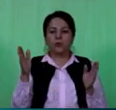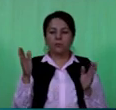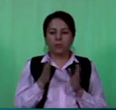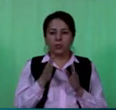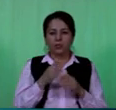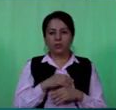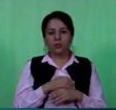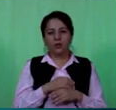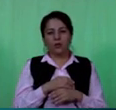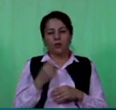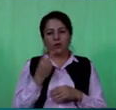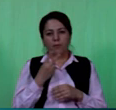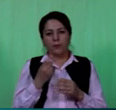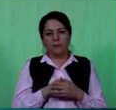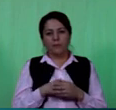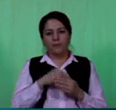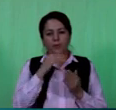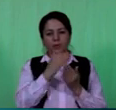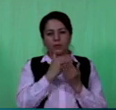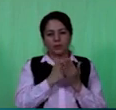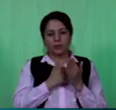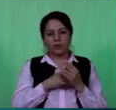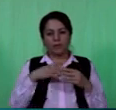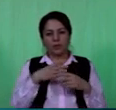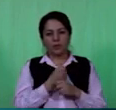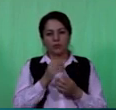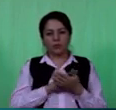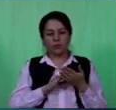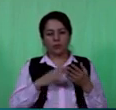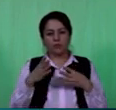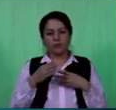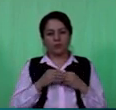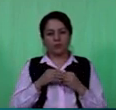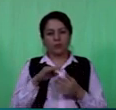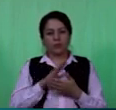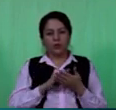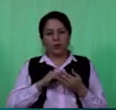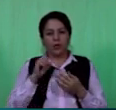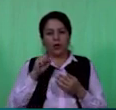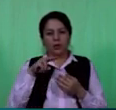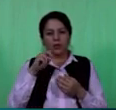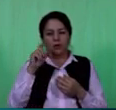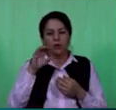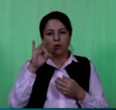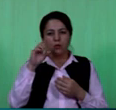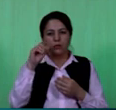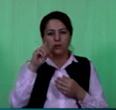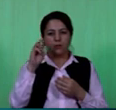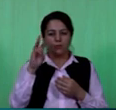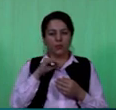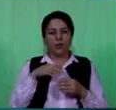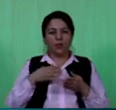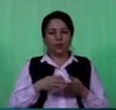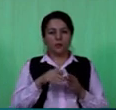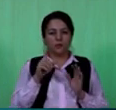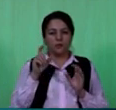ребята составим краткую запись вместе записываем аль-хорезми родился в семьсот